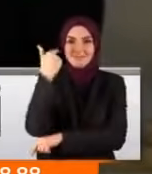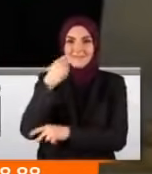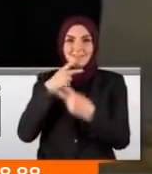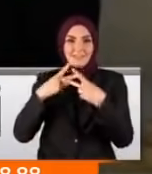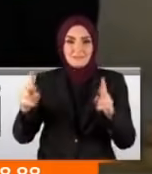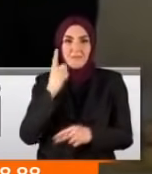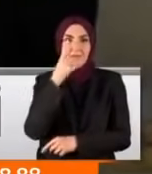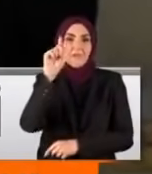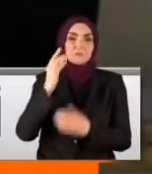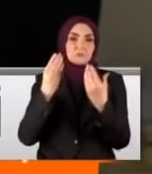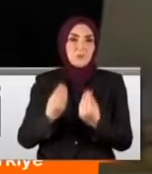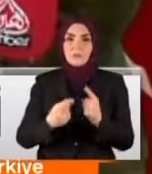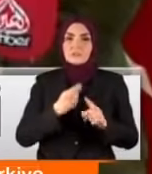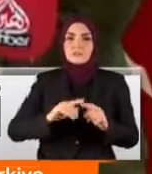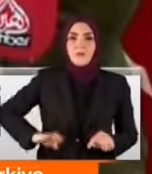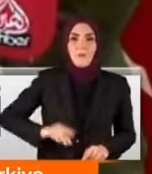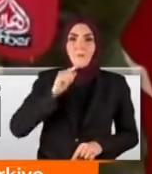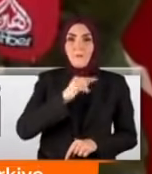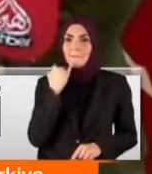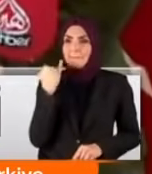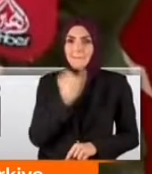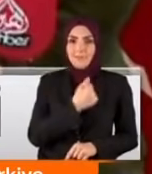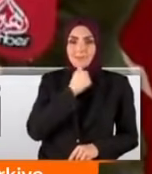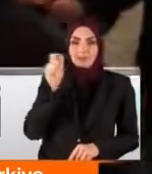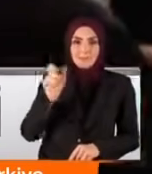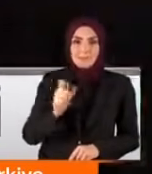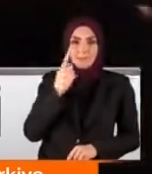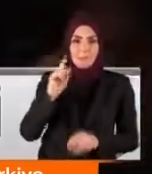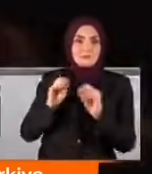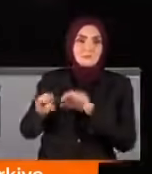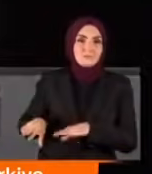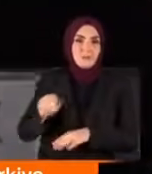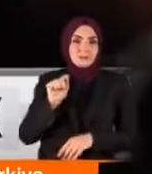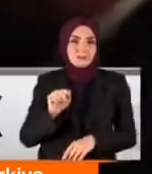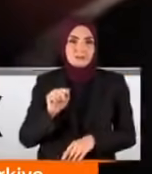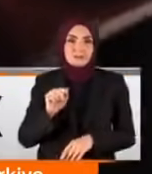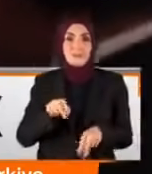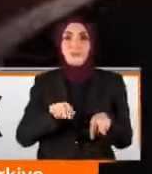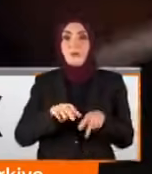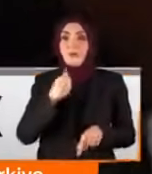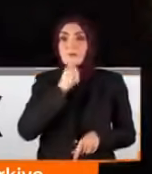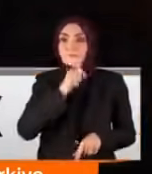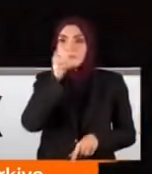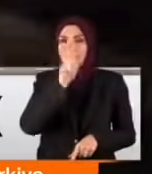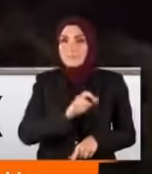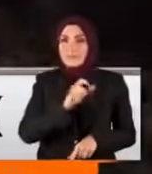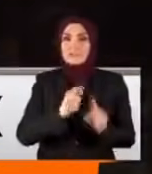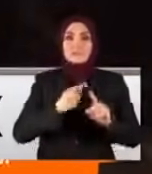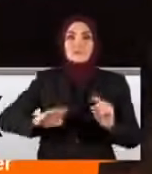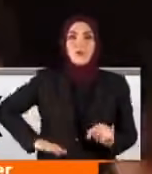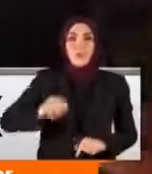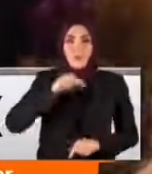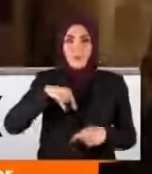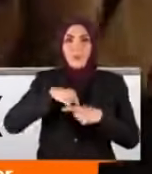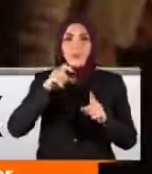genel merkezinde yalnız bırakmıştı. Görüşmelerimiz devam edecek. İnce, Kılıçdaroğlu'nun HDP ile yan yana görünmekten